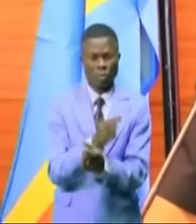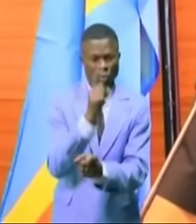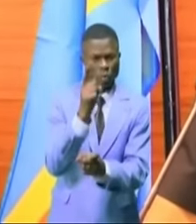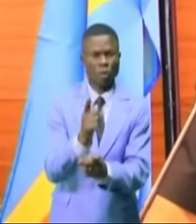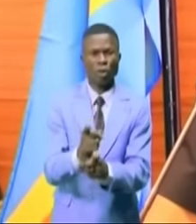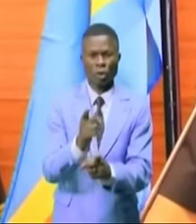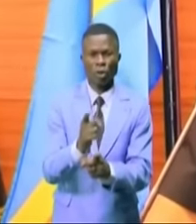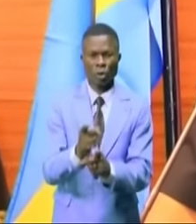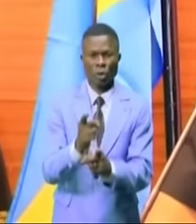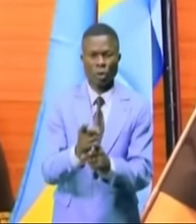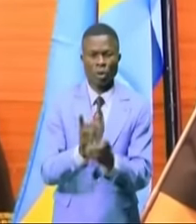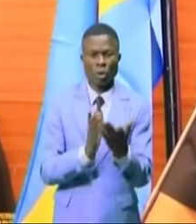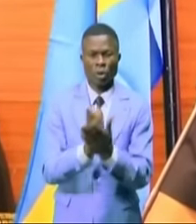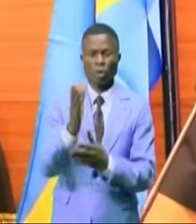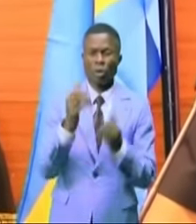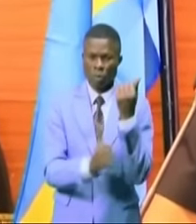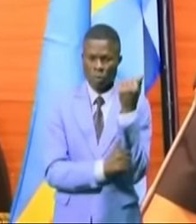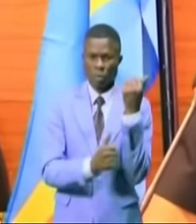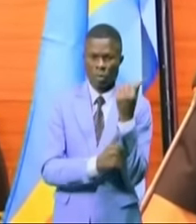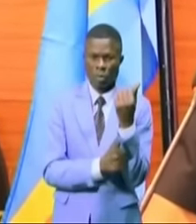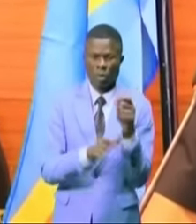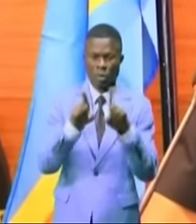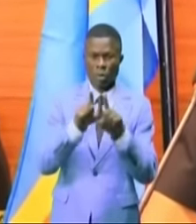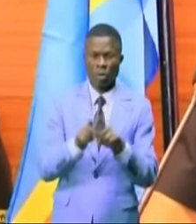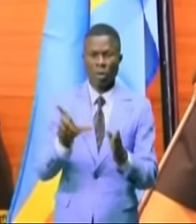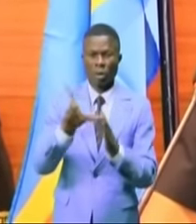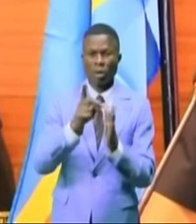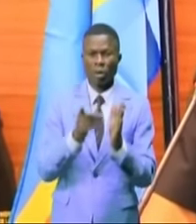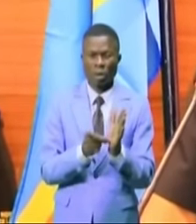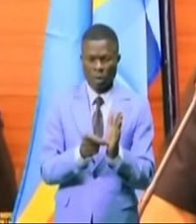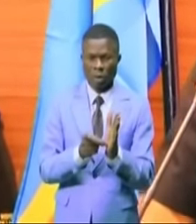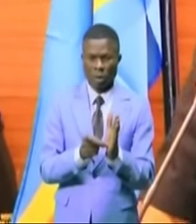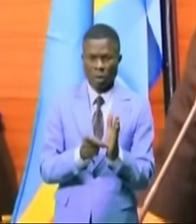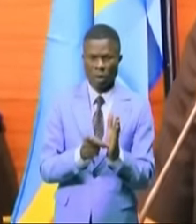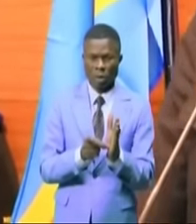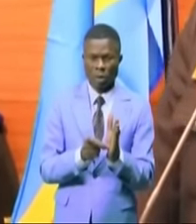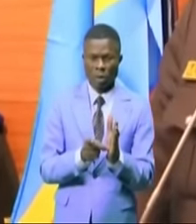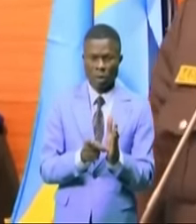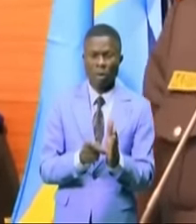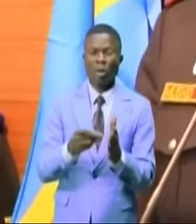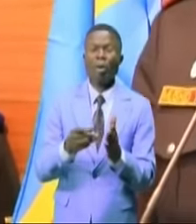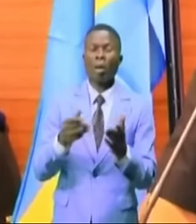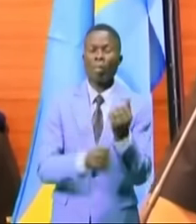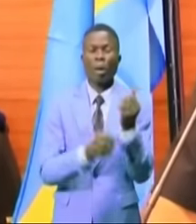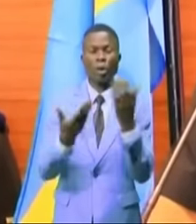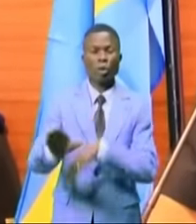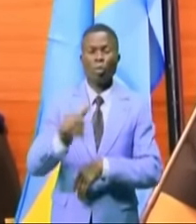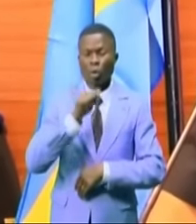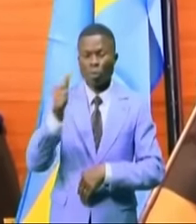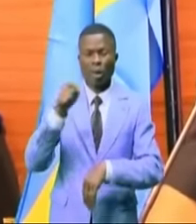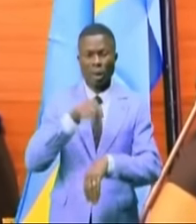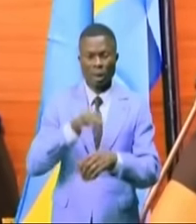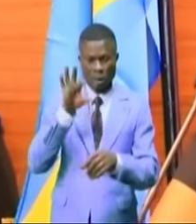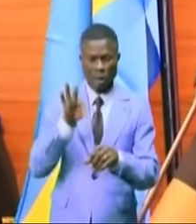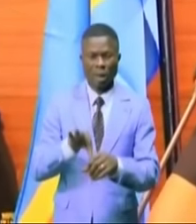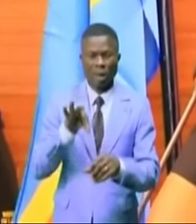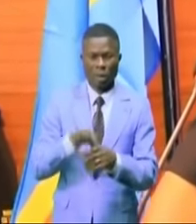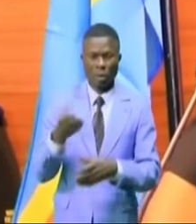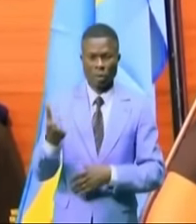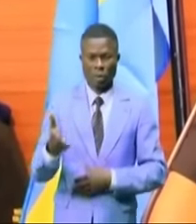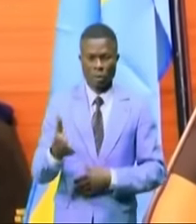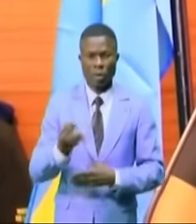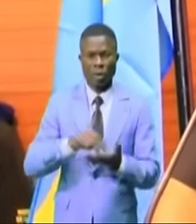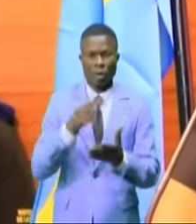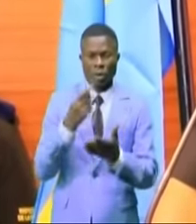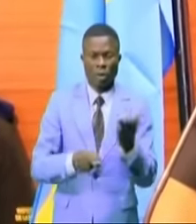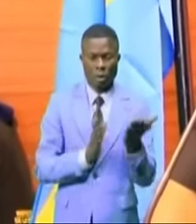scrupuleux des droits humains et du principe zéro mort pendant la gestion des foules. C'est pour dire que